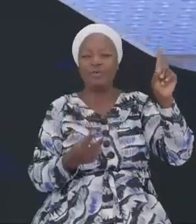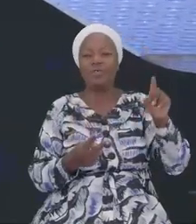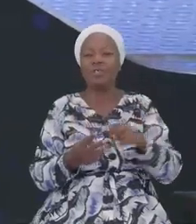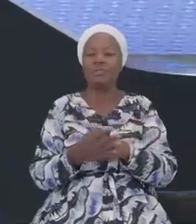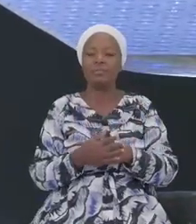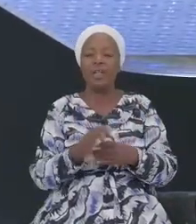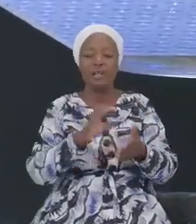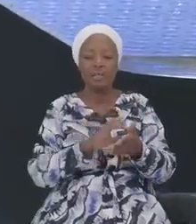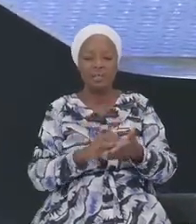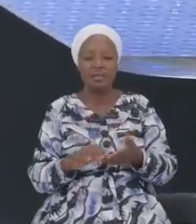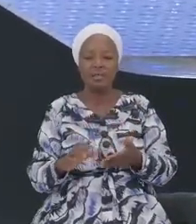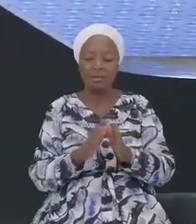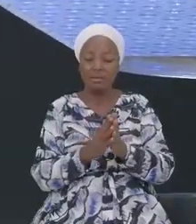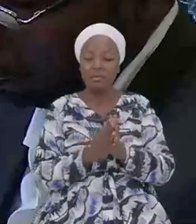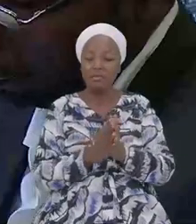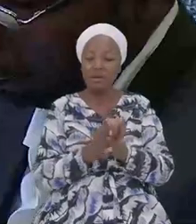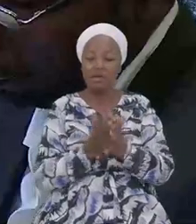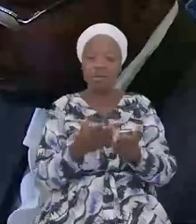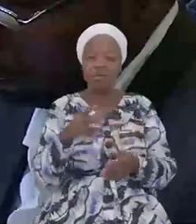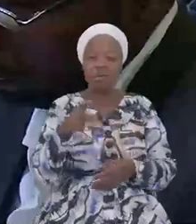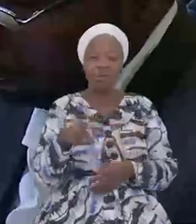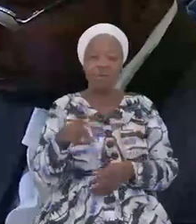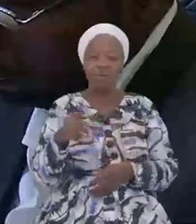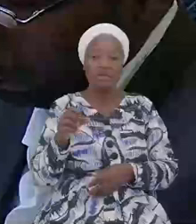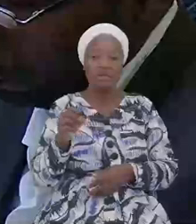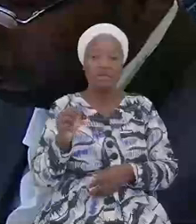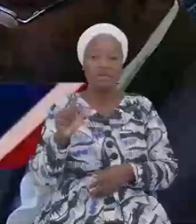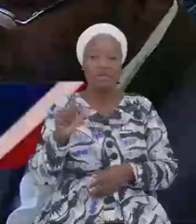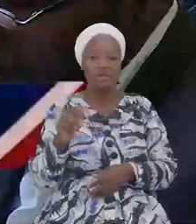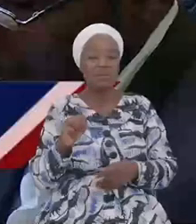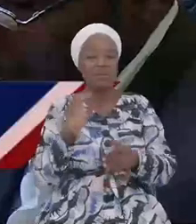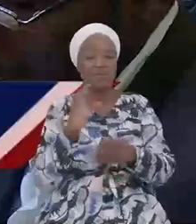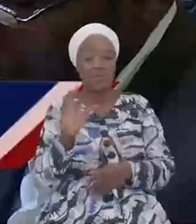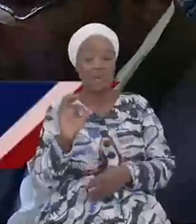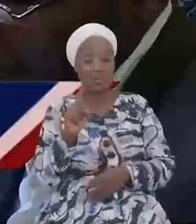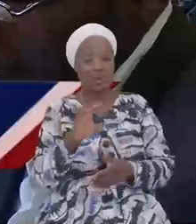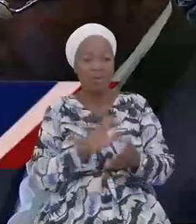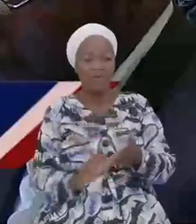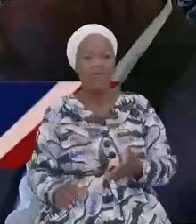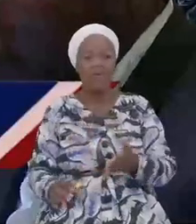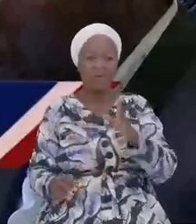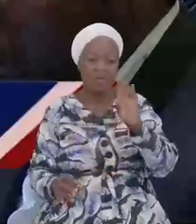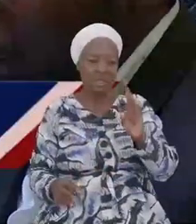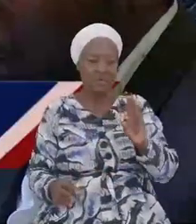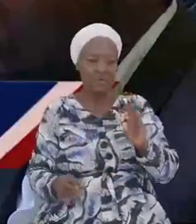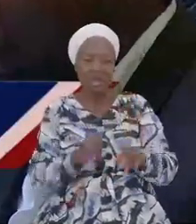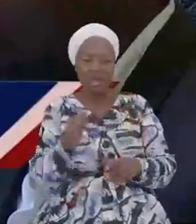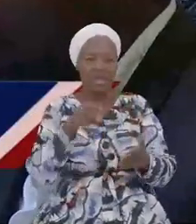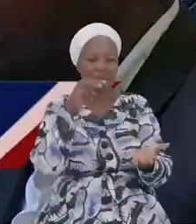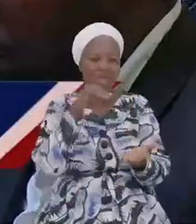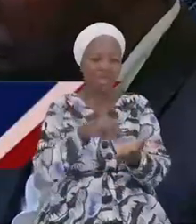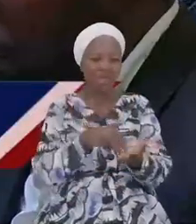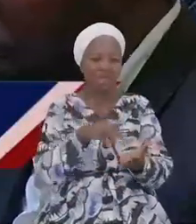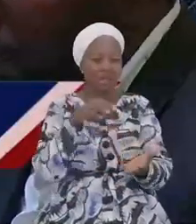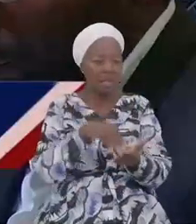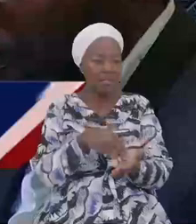Voyons Psaume 91. Psaume 91, verset 7. Mille